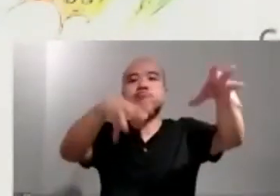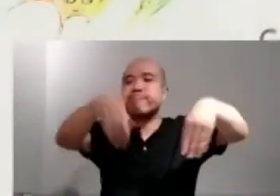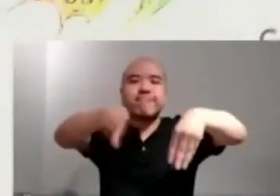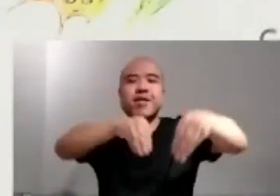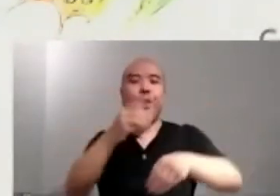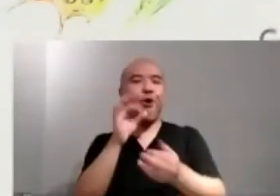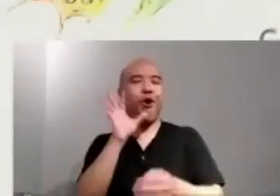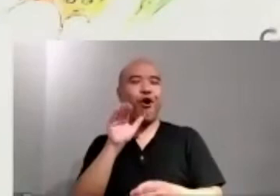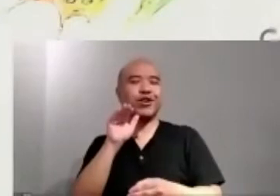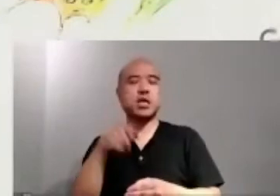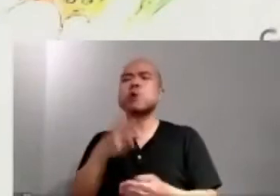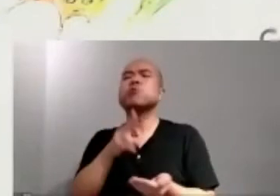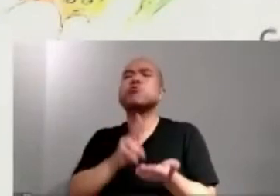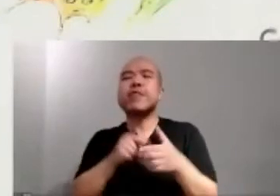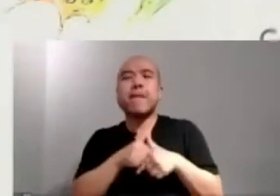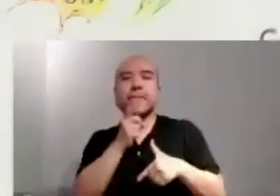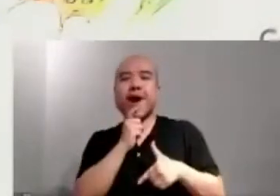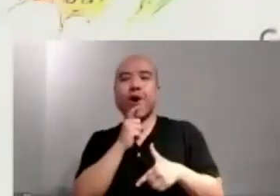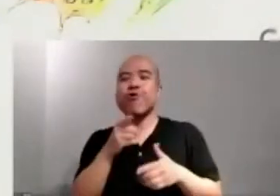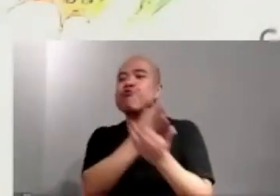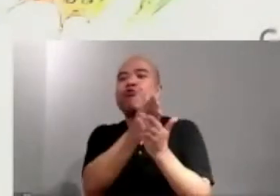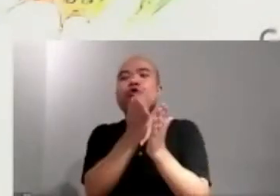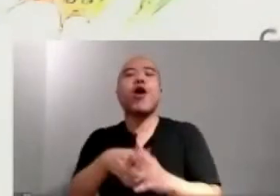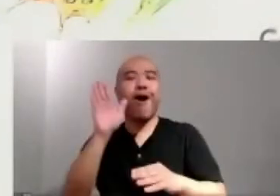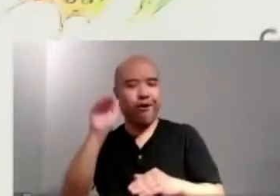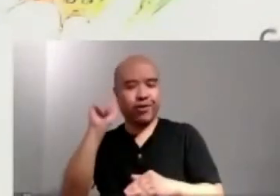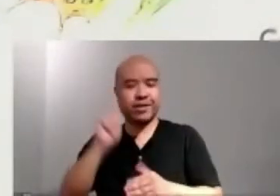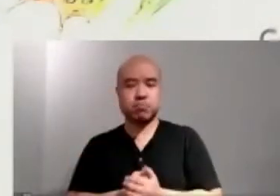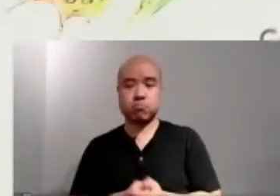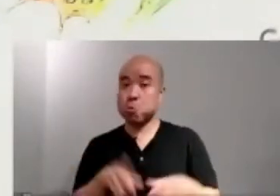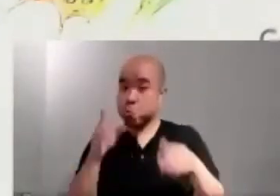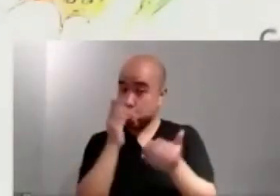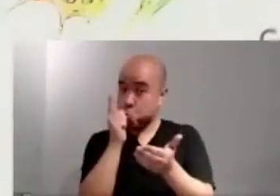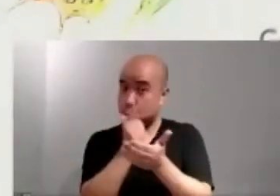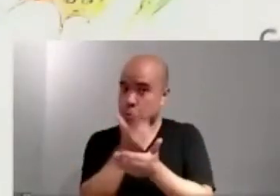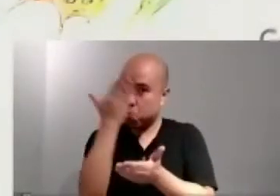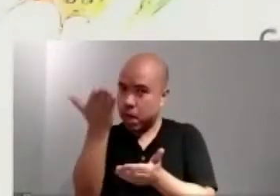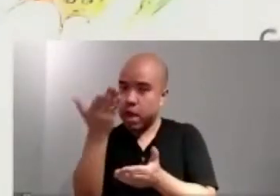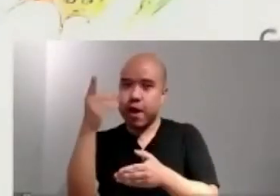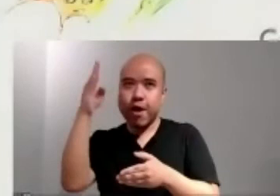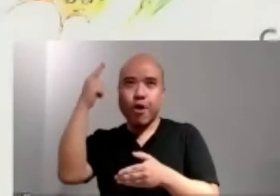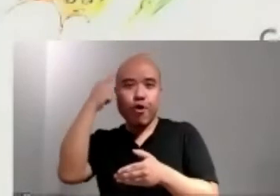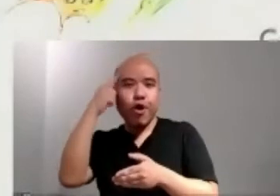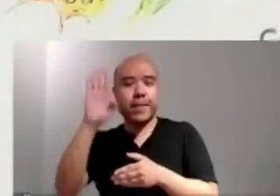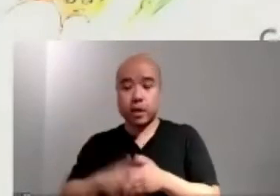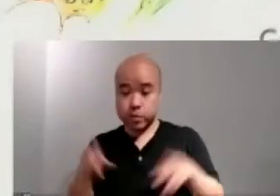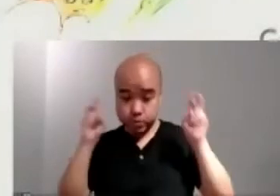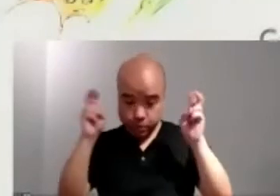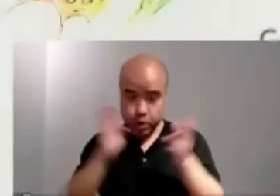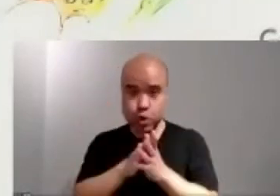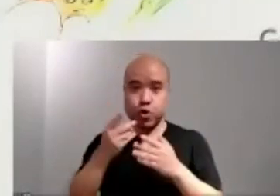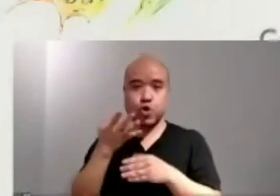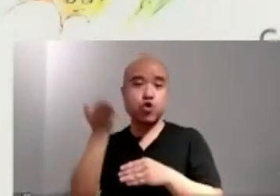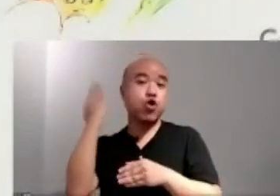的。關鍵在你想怎樣，傳承昨天，蜕變今天，創新明